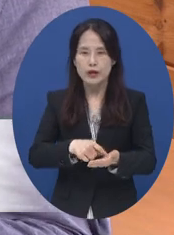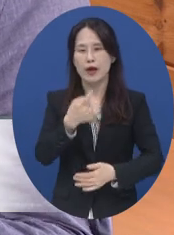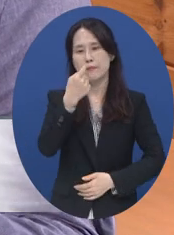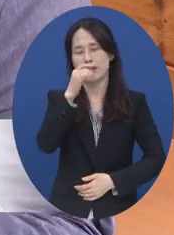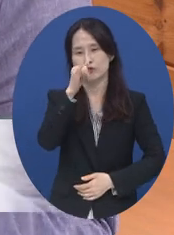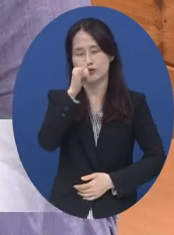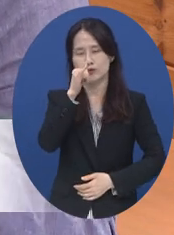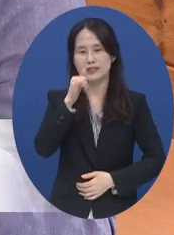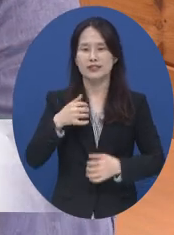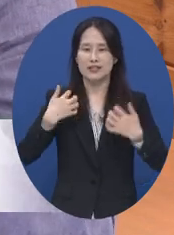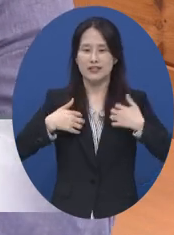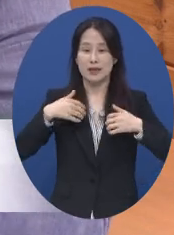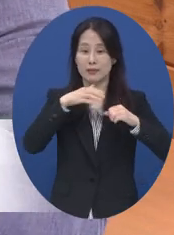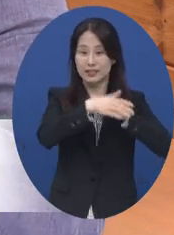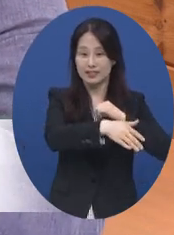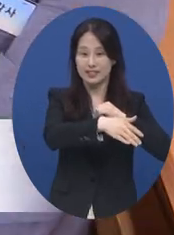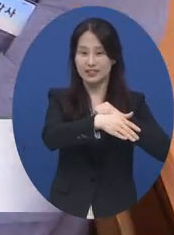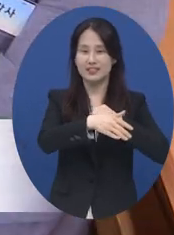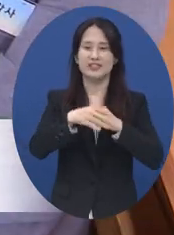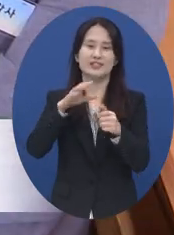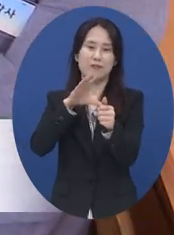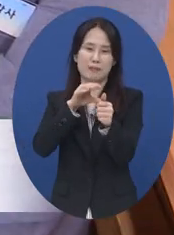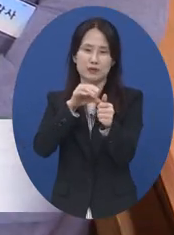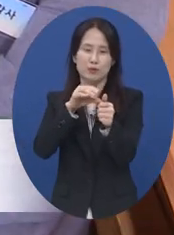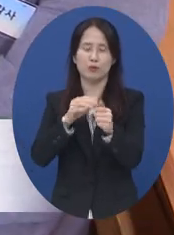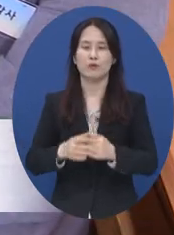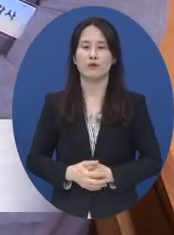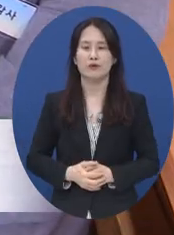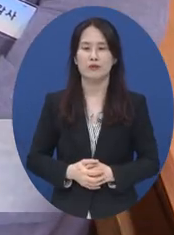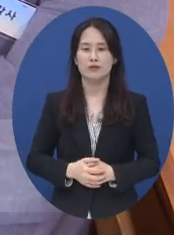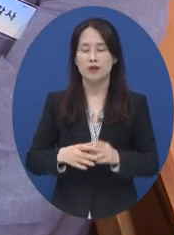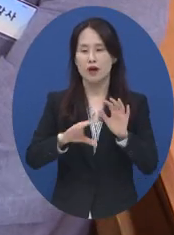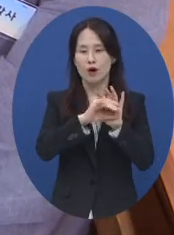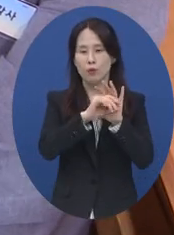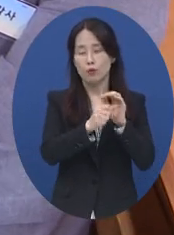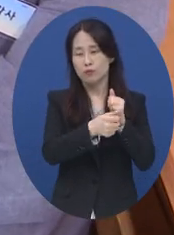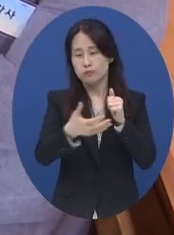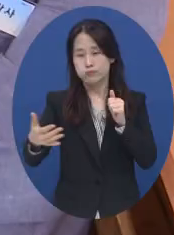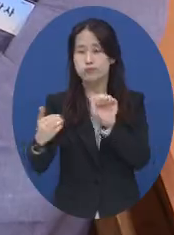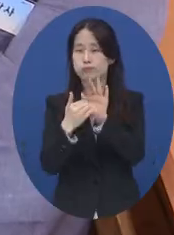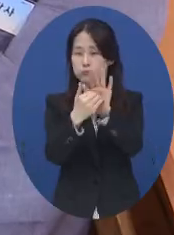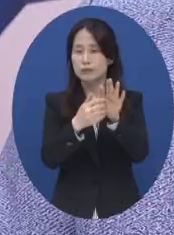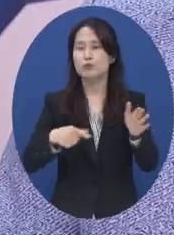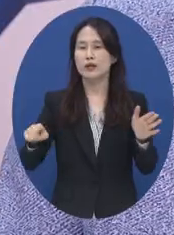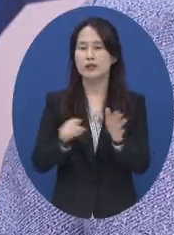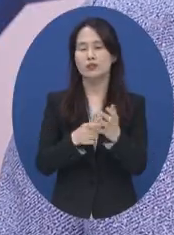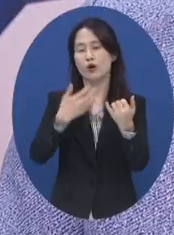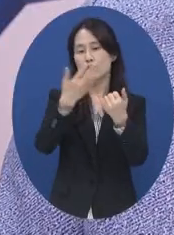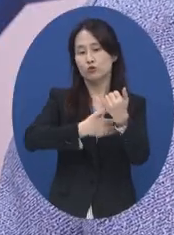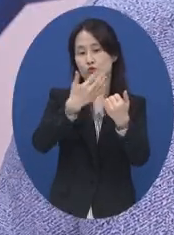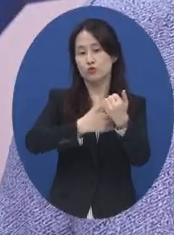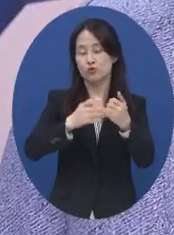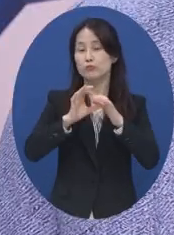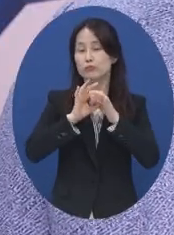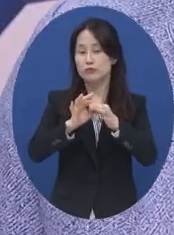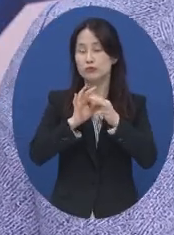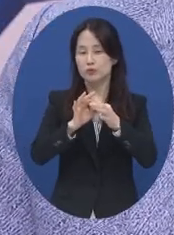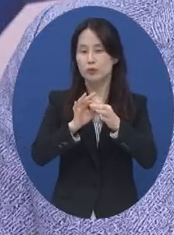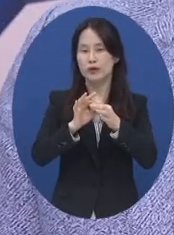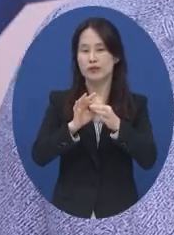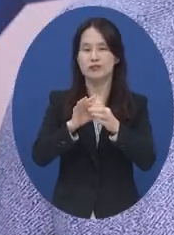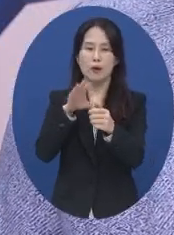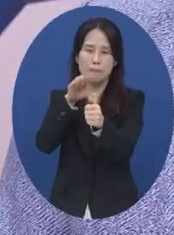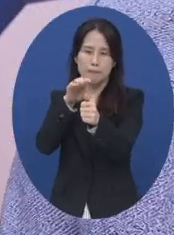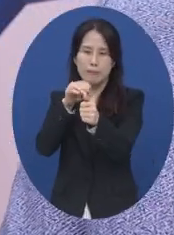손쉽게 접할 수 있는 예능프로그램 형식의 온라인 교육방송 인데 코로나 7 확산 방지를 위해 유튜브를 통한 비대면